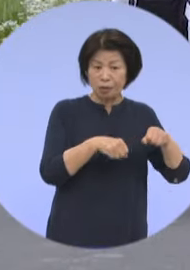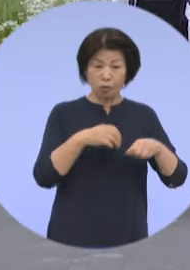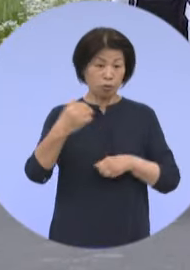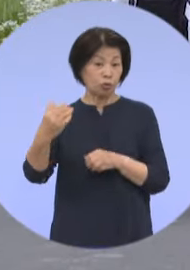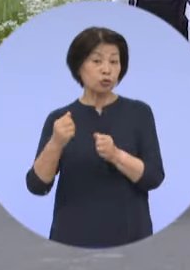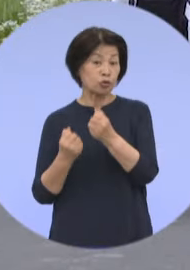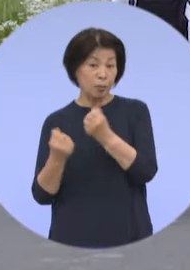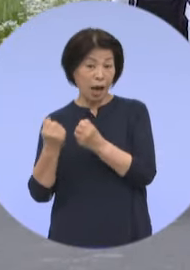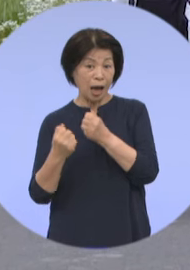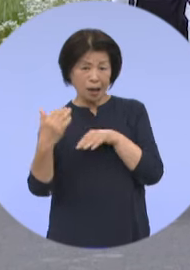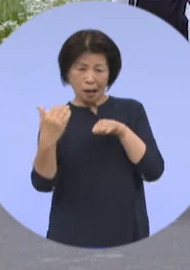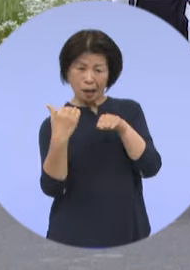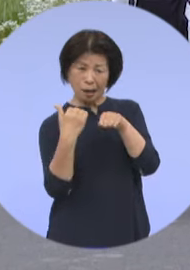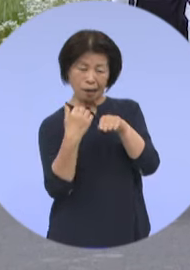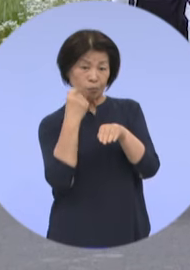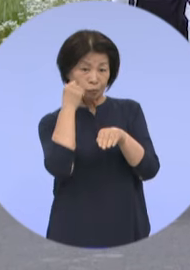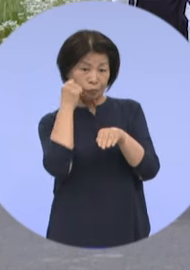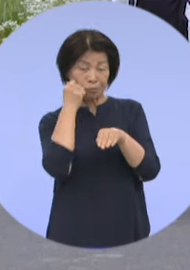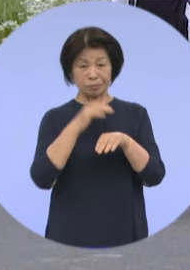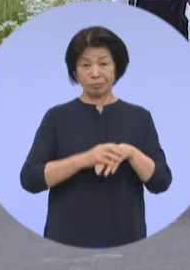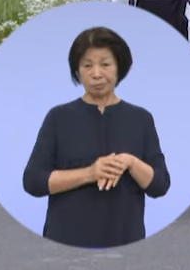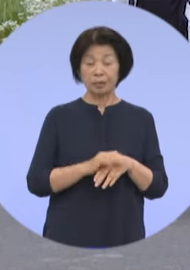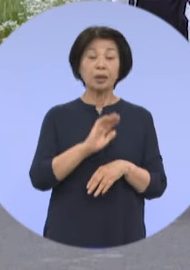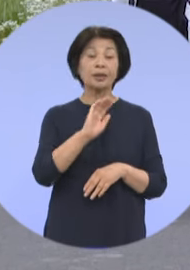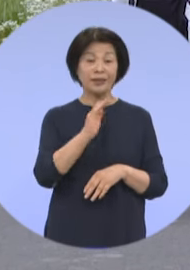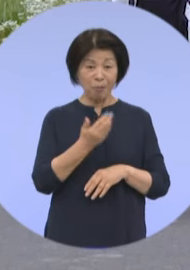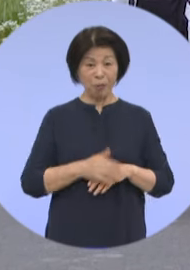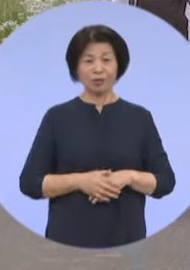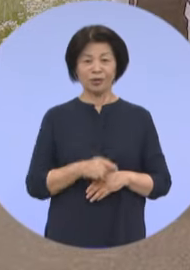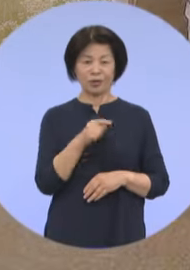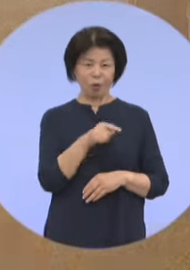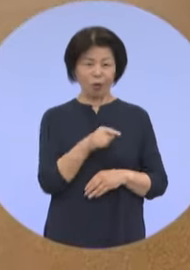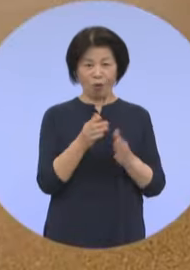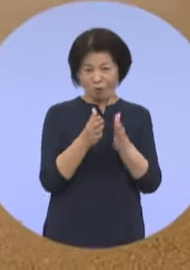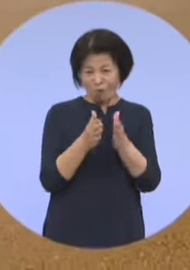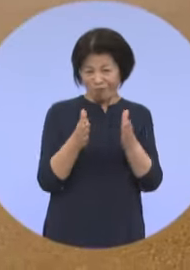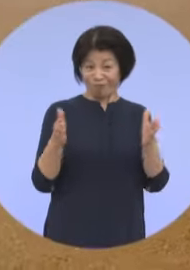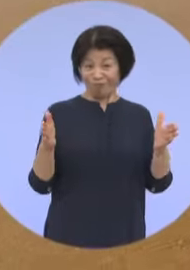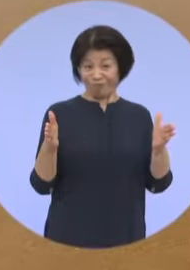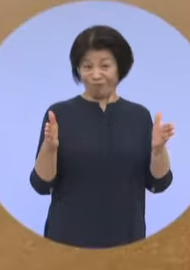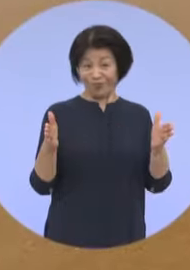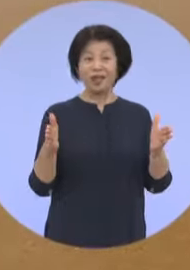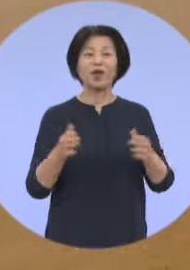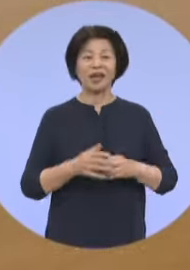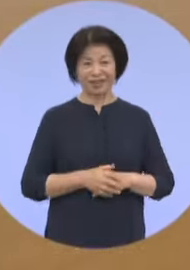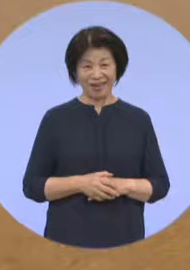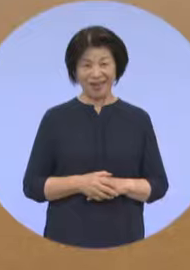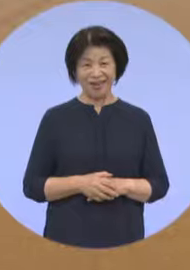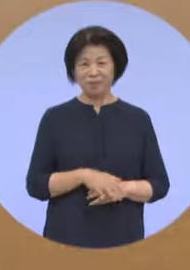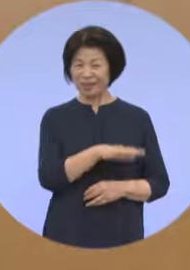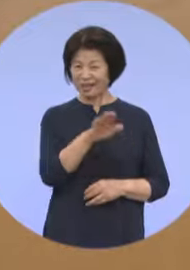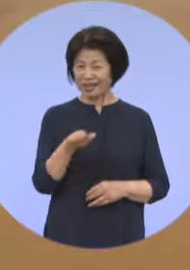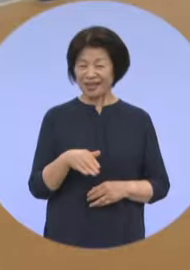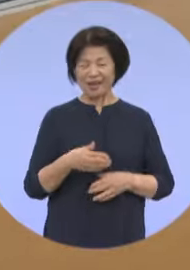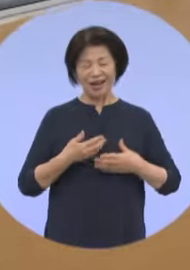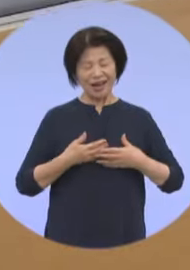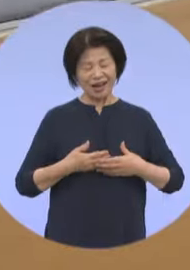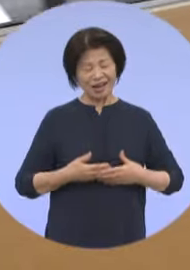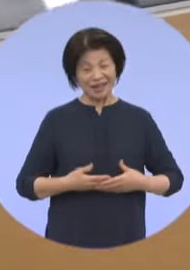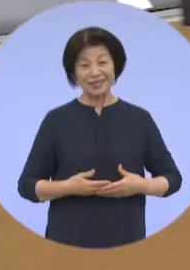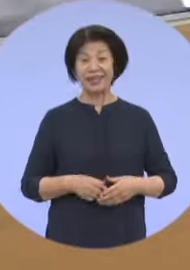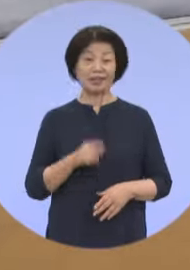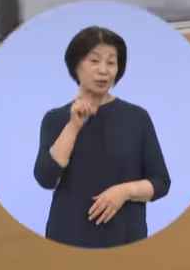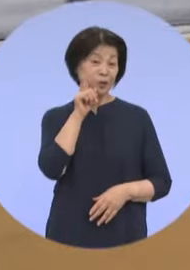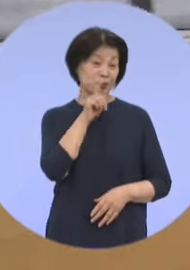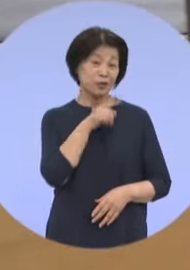況ではありませんでした。そこで長森駅のアクセス道路として皆さんが安全に通行できるよう約